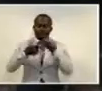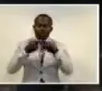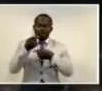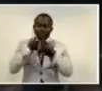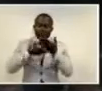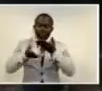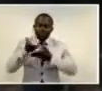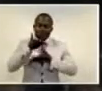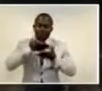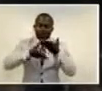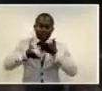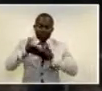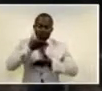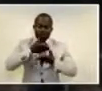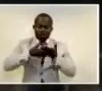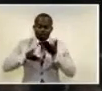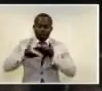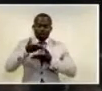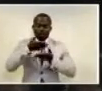ibiganiro